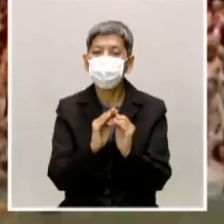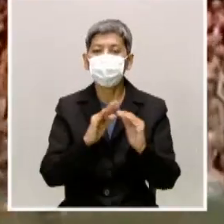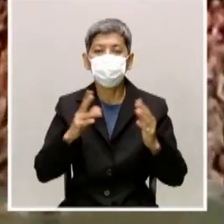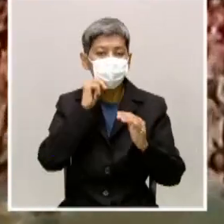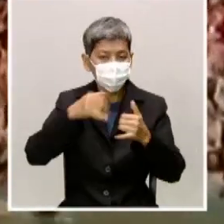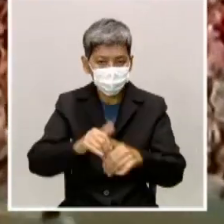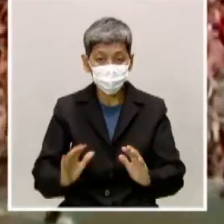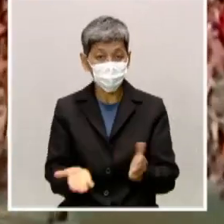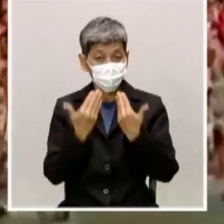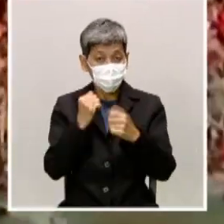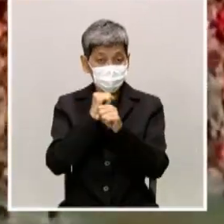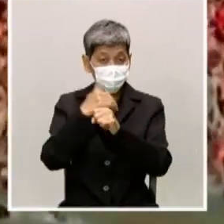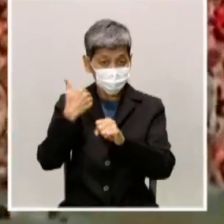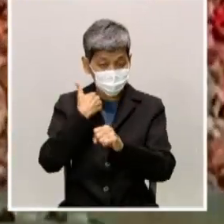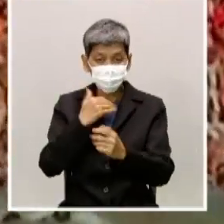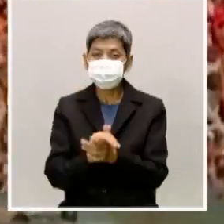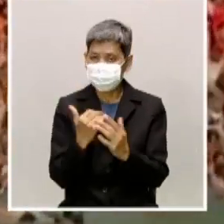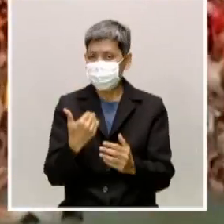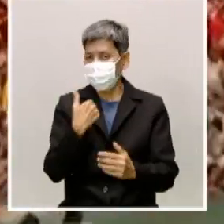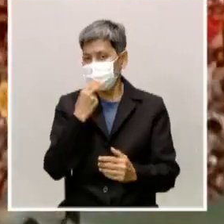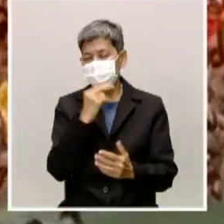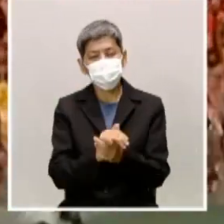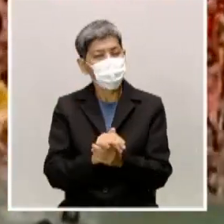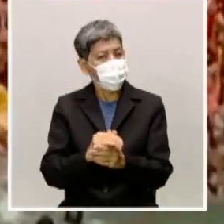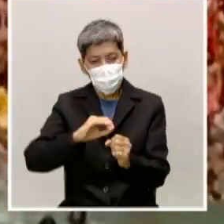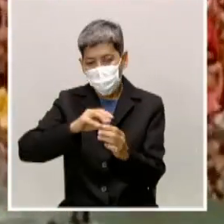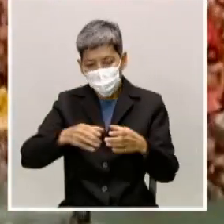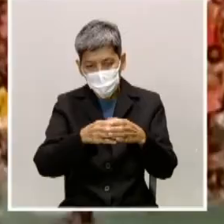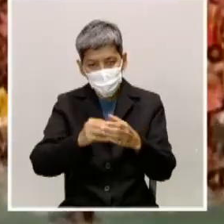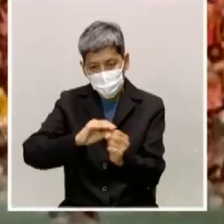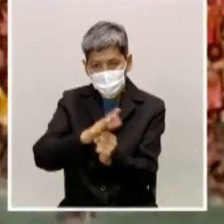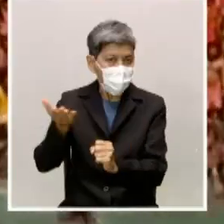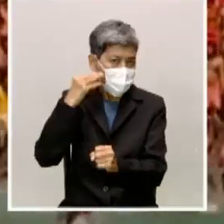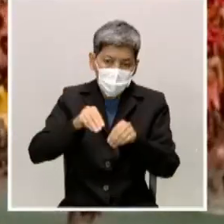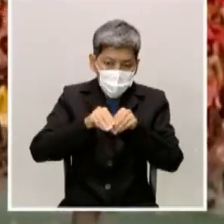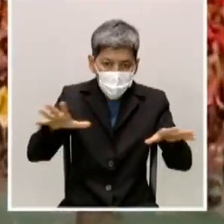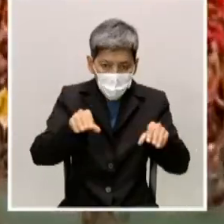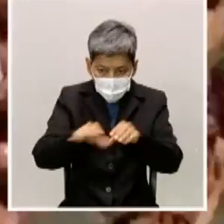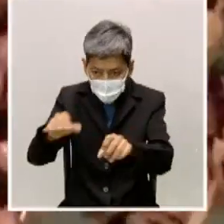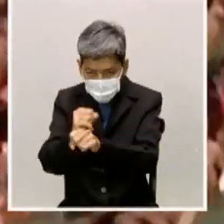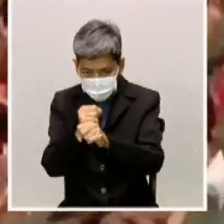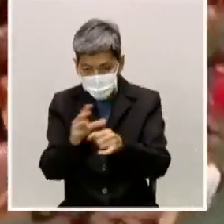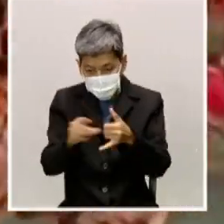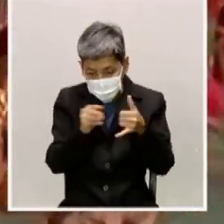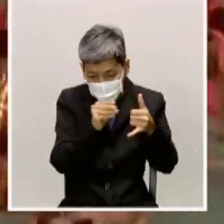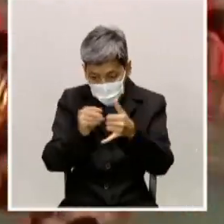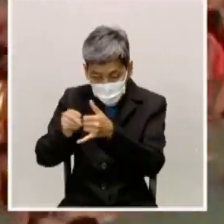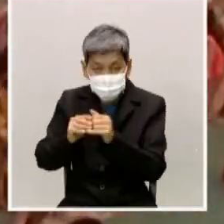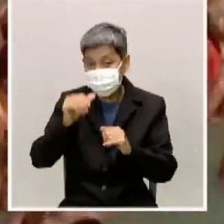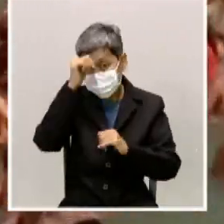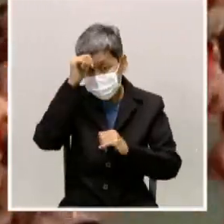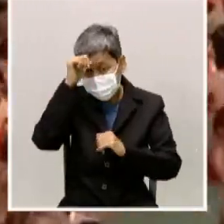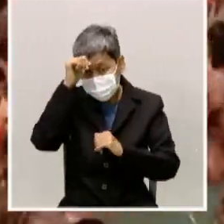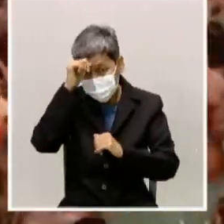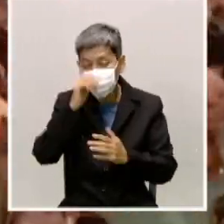คะซึ่งเทศกาลกุมภเมลาเนี่ยกลายเป็นซูเปอร์สเปรดเดอร์ใหม่ของอินเดียในตอนนั้นเลยดันให้ยอดรวมผู้ติดเชื้อโควิดในอินเดีย